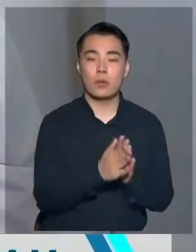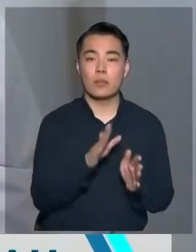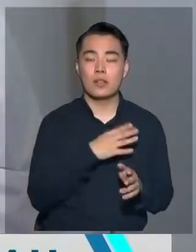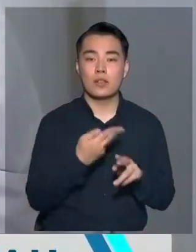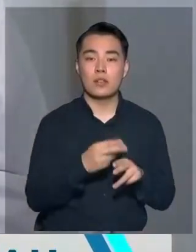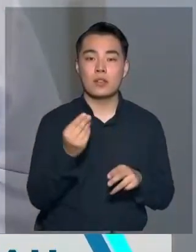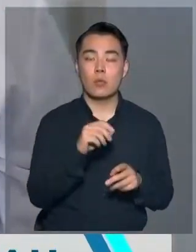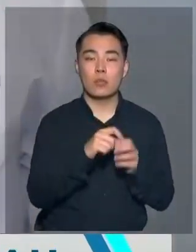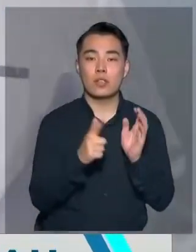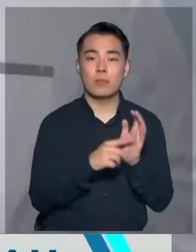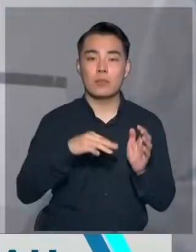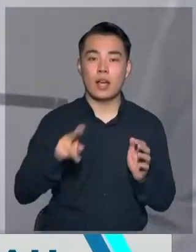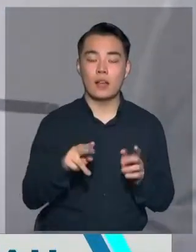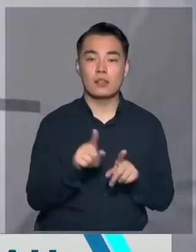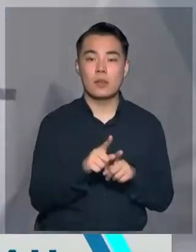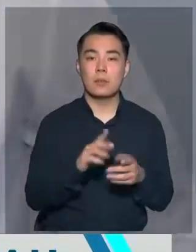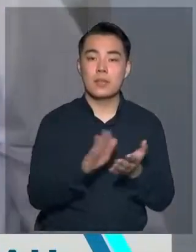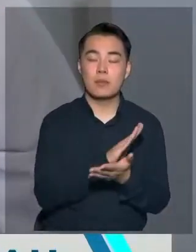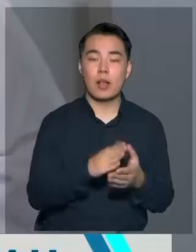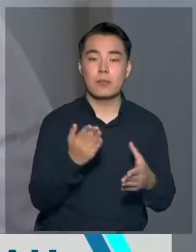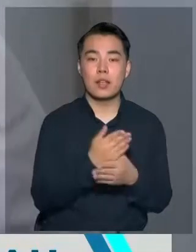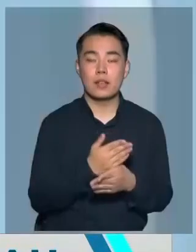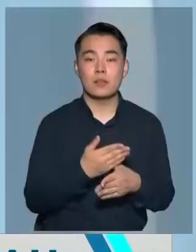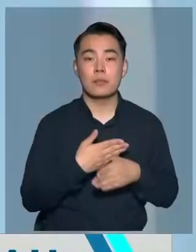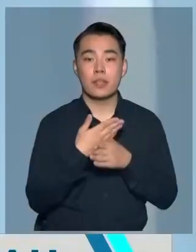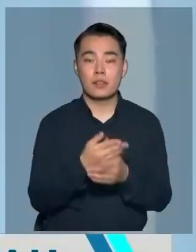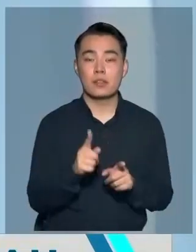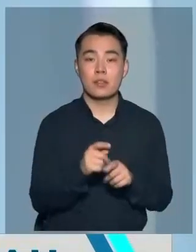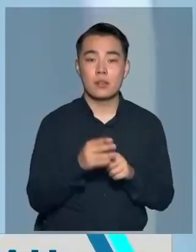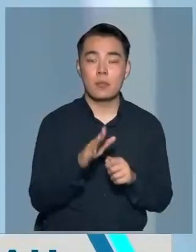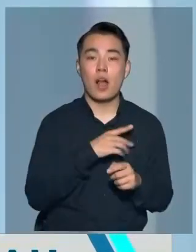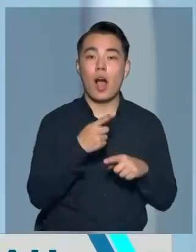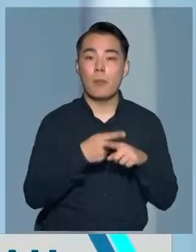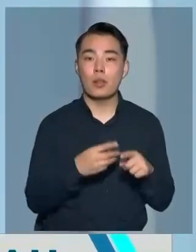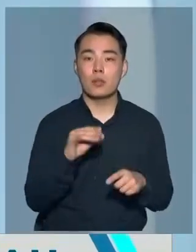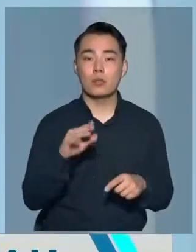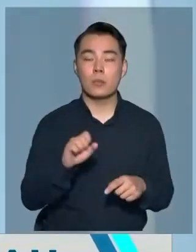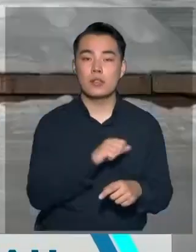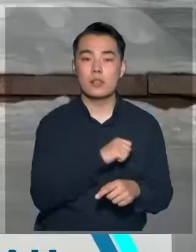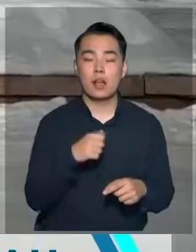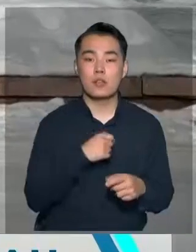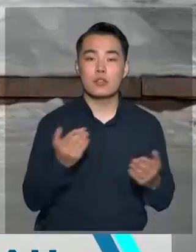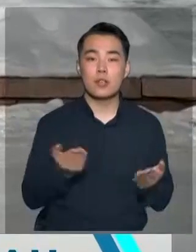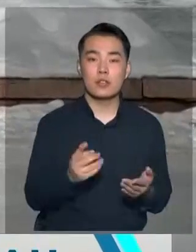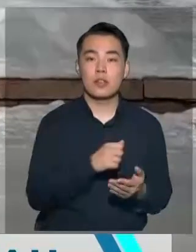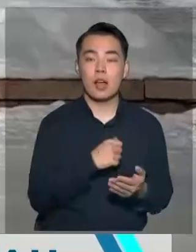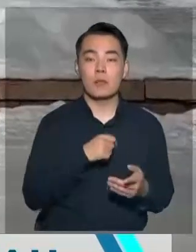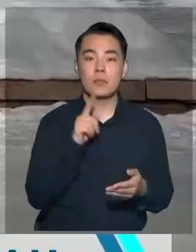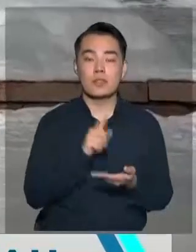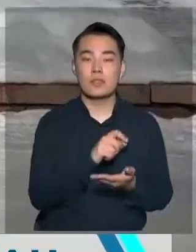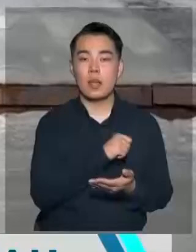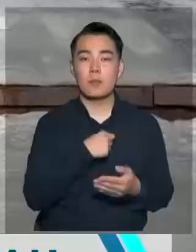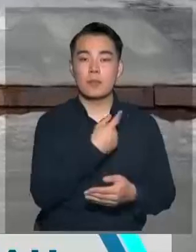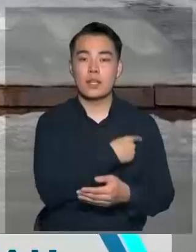17 миллиарды кепілдендірілген тегін медициналық көмек көрсетуге жұмсалса, қалған сомаға өңір тұрғындары міндетті